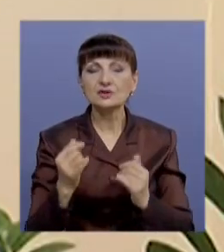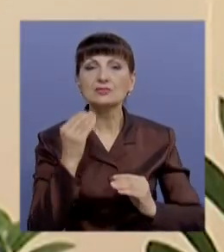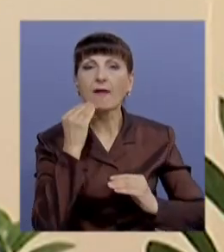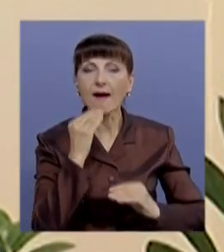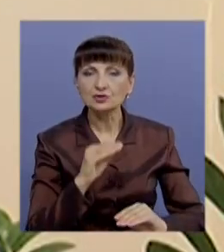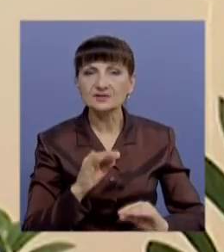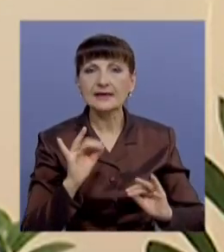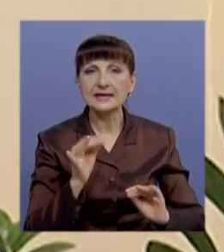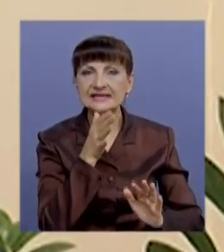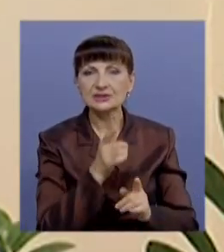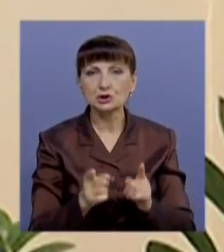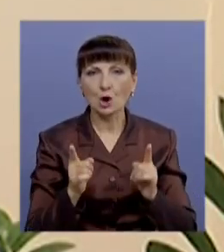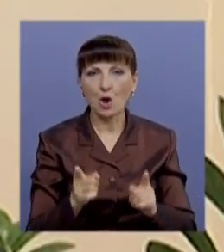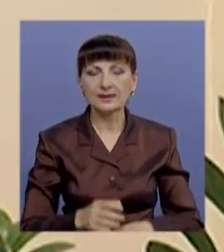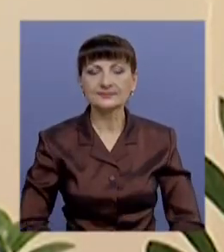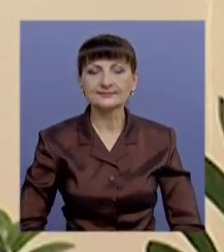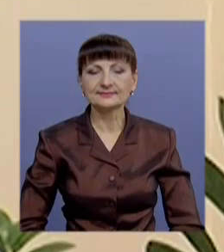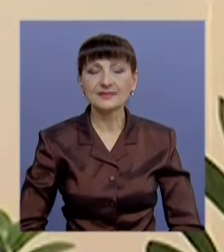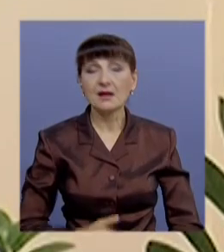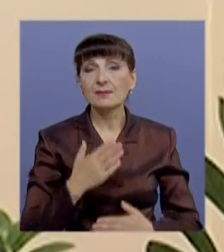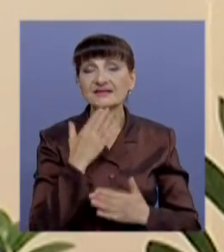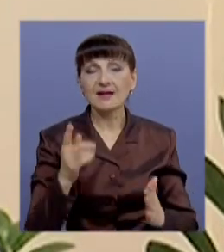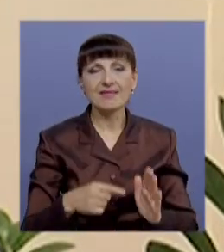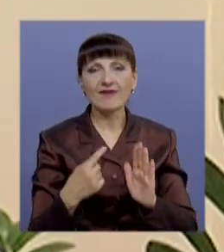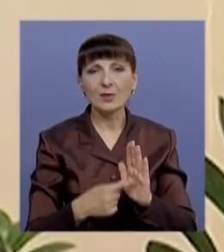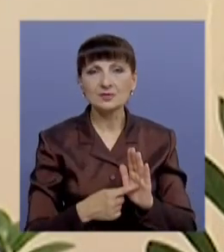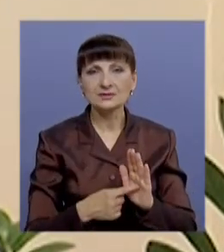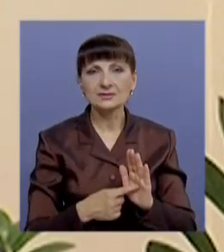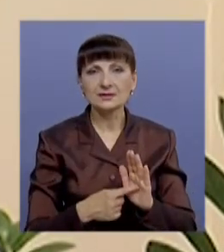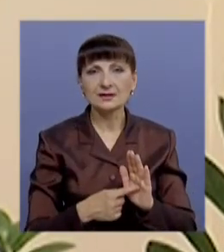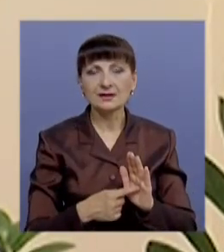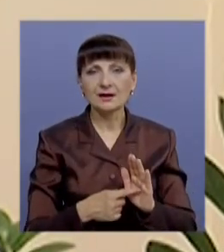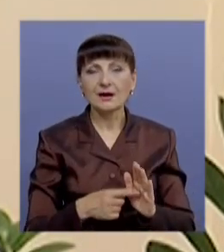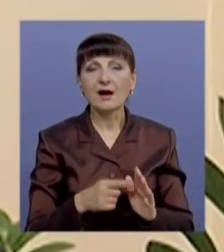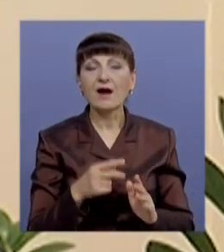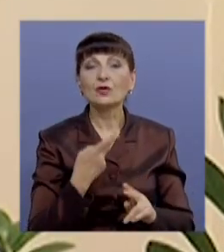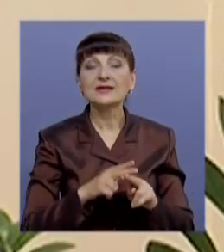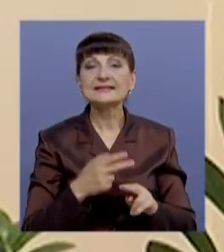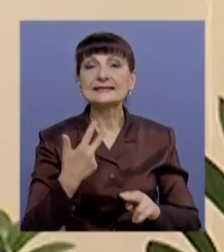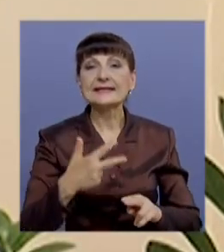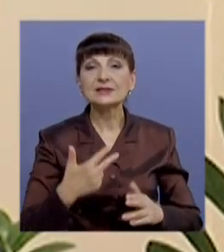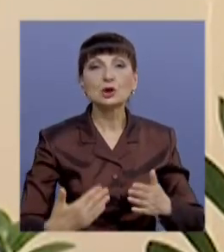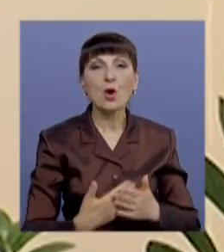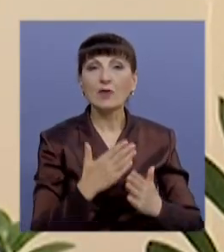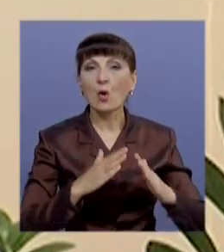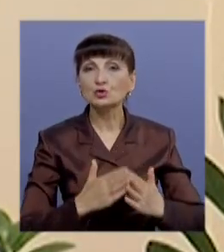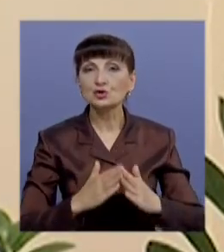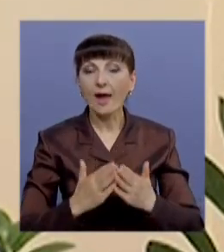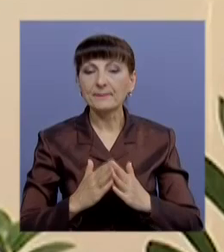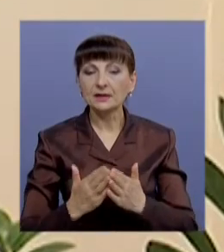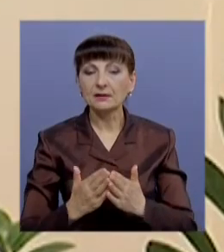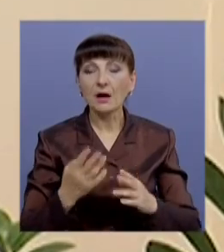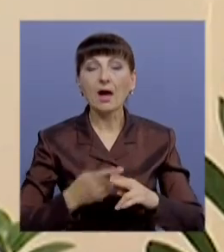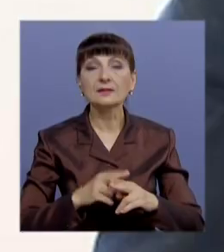и срок. Роман Кенишханул, и последний у меня вопрос. Можете немножко приоткрыть занавес? Вот эти вот 30 новых учебников, это